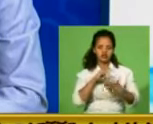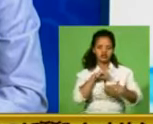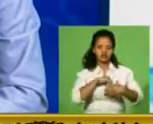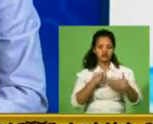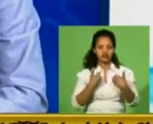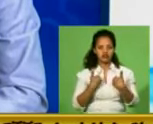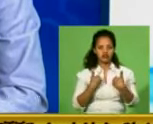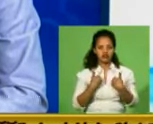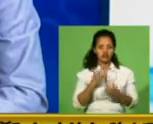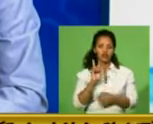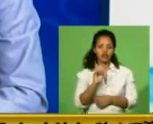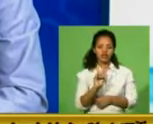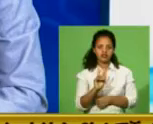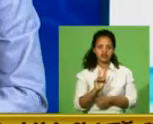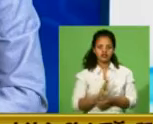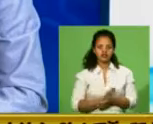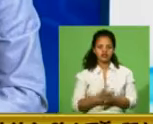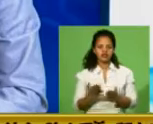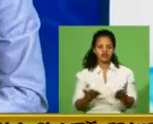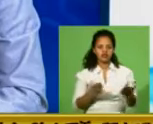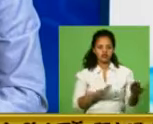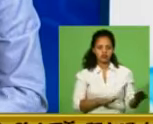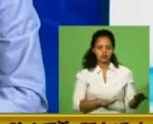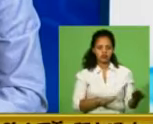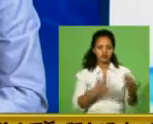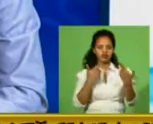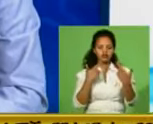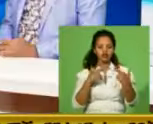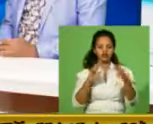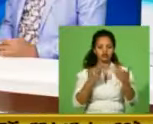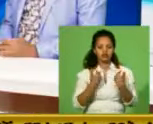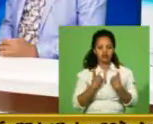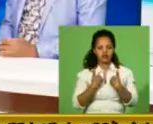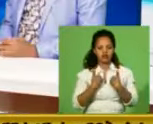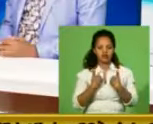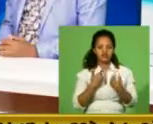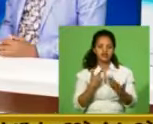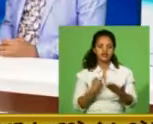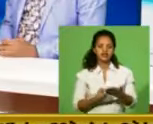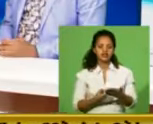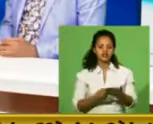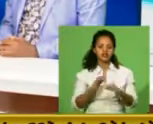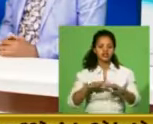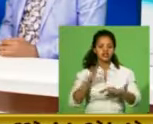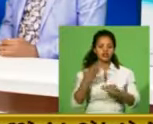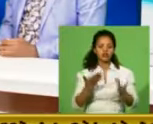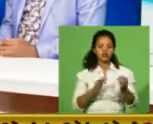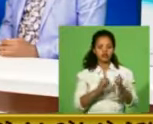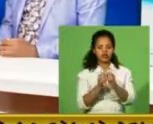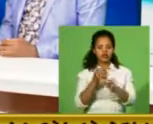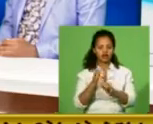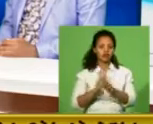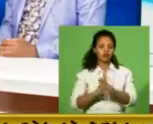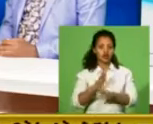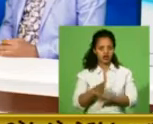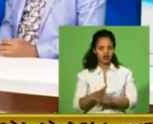ነው። ሁለት የሞት ሪፖርትም አለ። አይ ቲንክ እነዚህን በተለይ ሞቱ ጋር ተያይዞ ያለውን